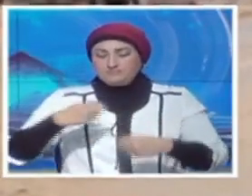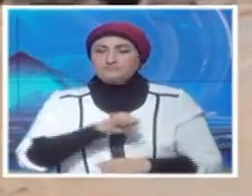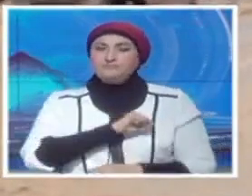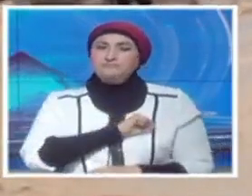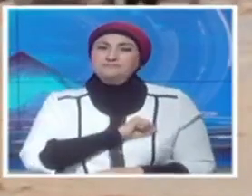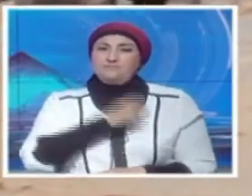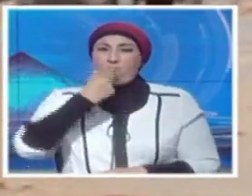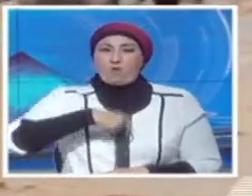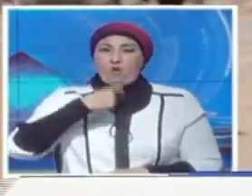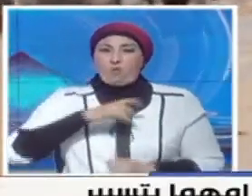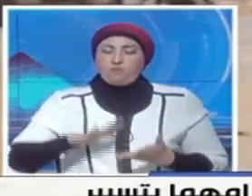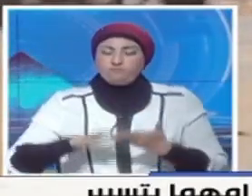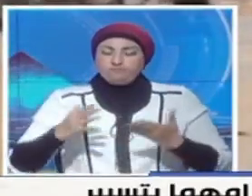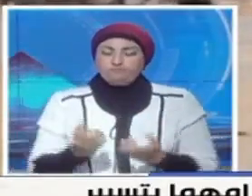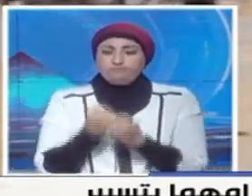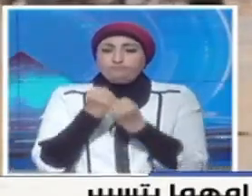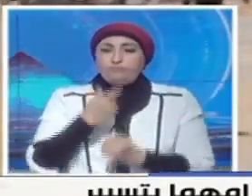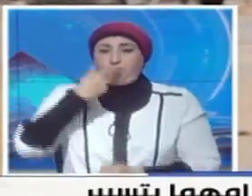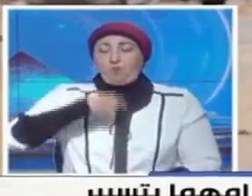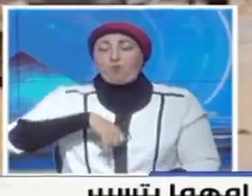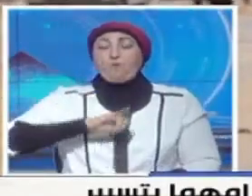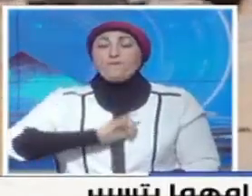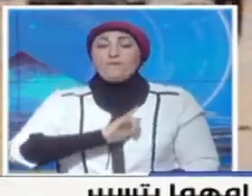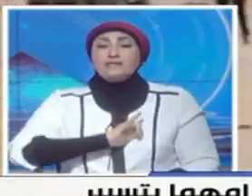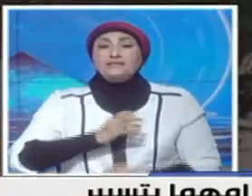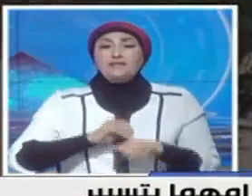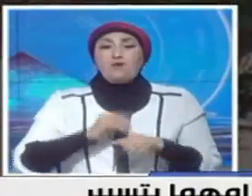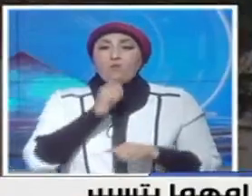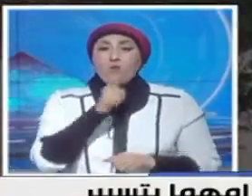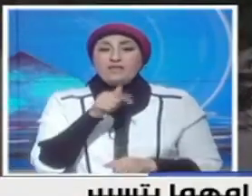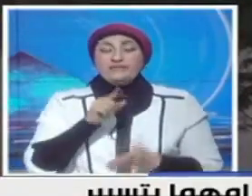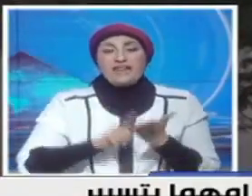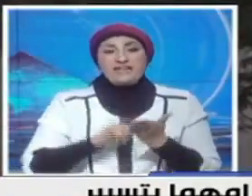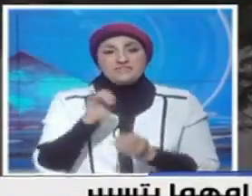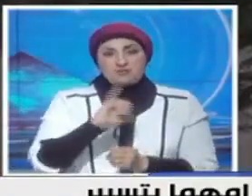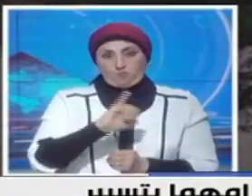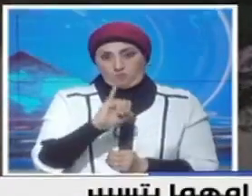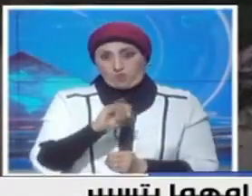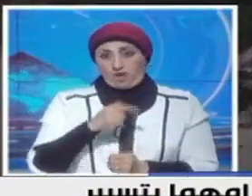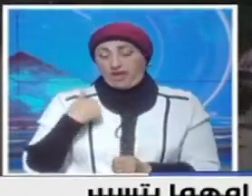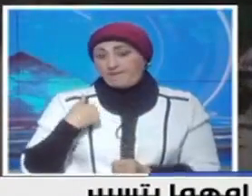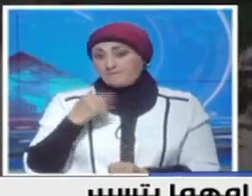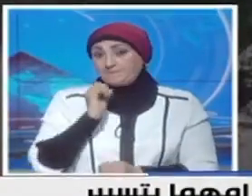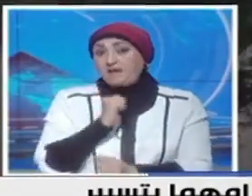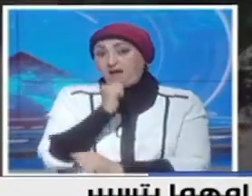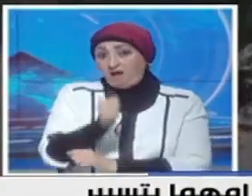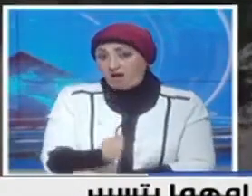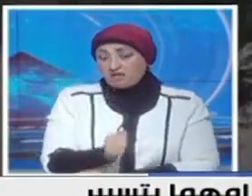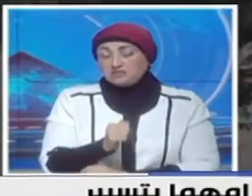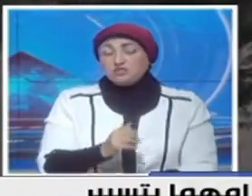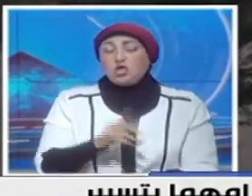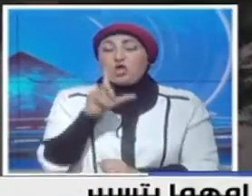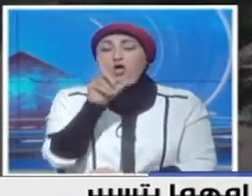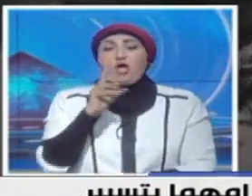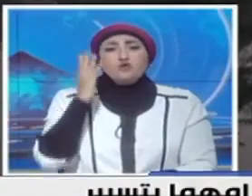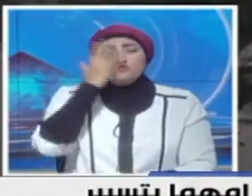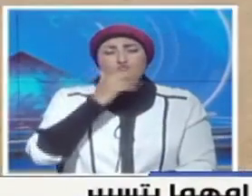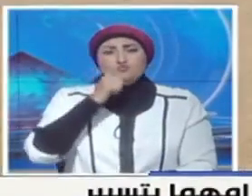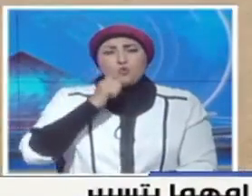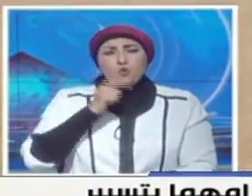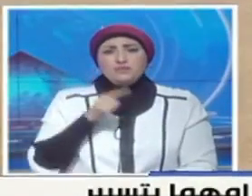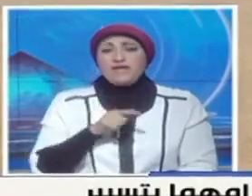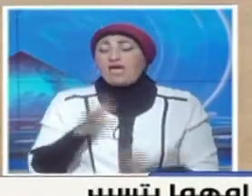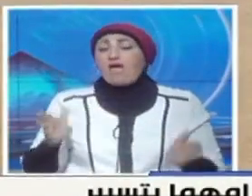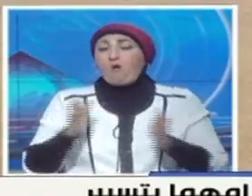الإنساني وتلبية احتياجات المدنيين، وأكد الالتزام بسيادة السودان والحفاظ على وحدته وسلامة